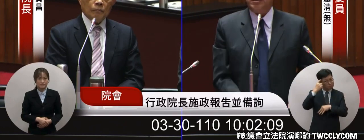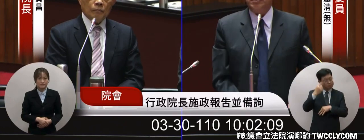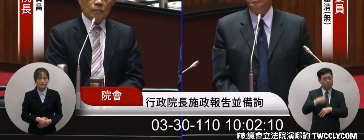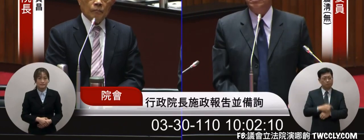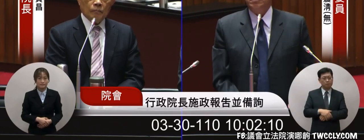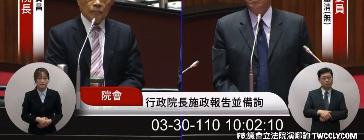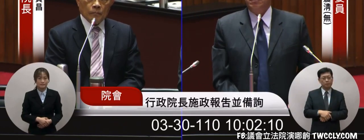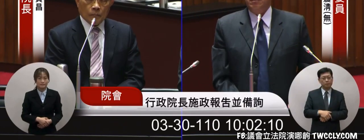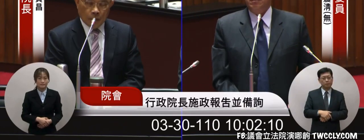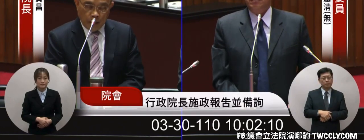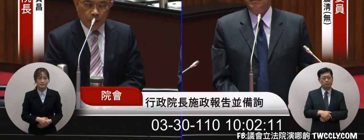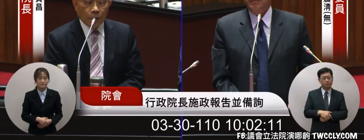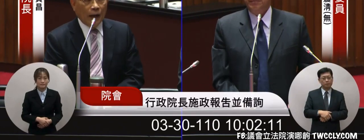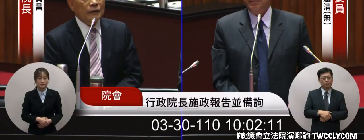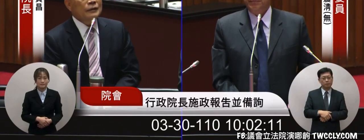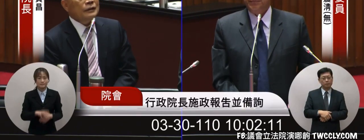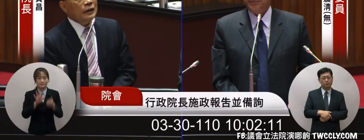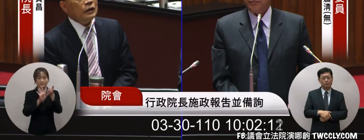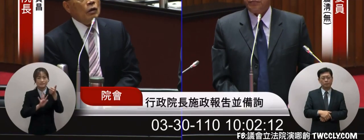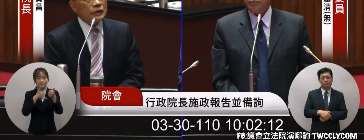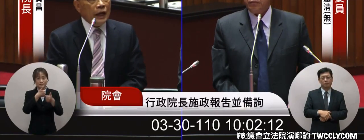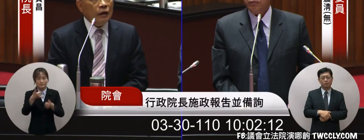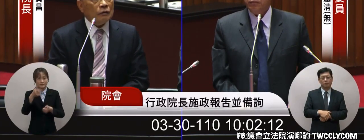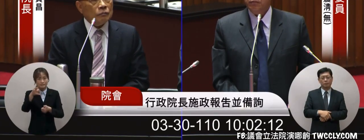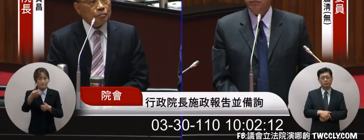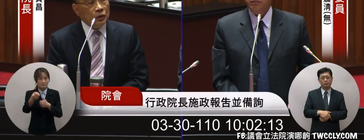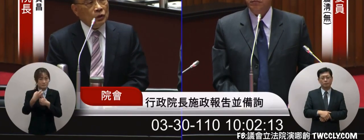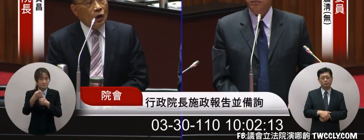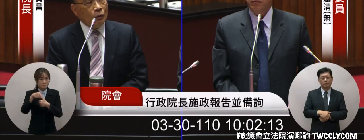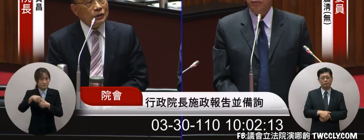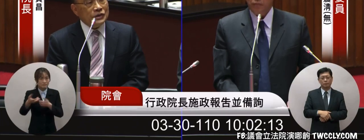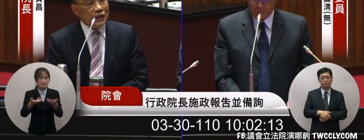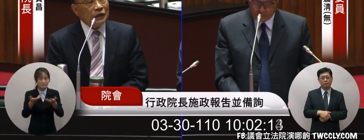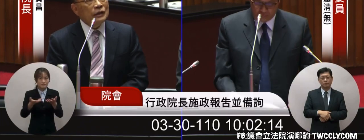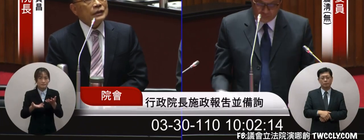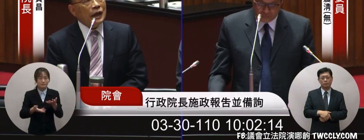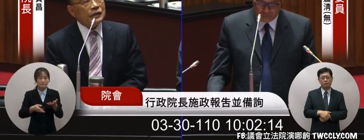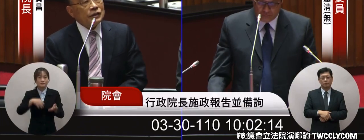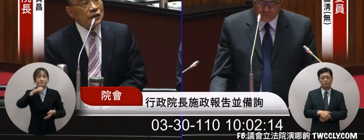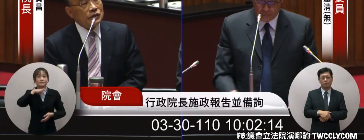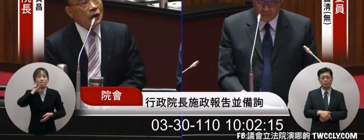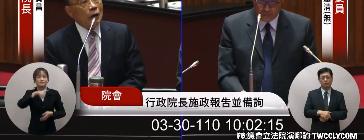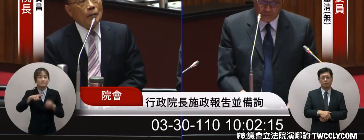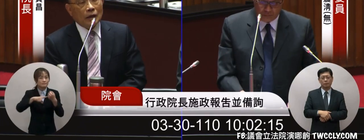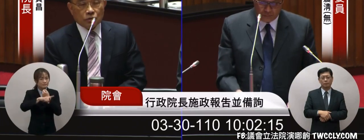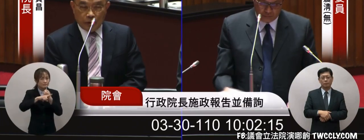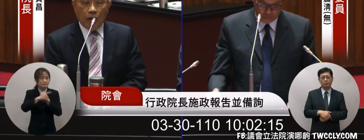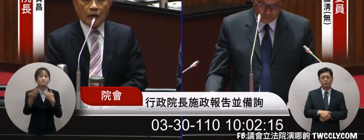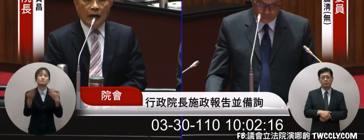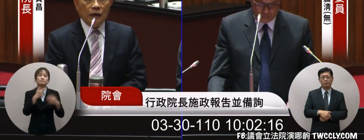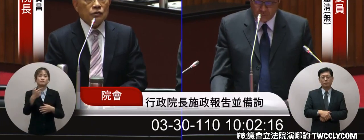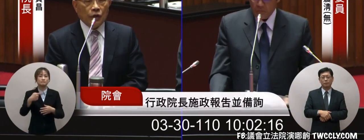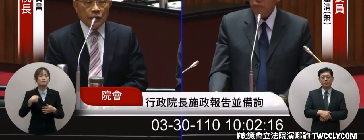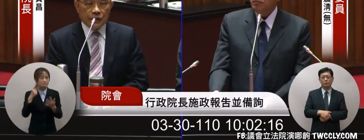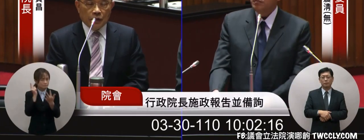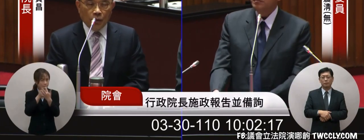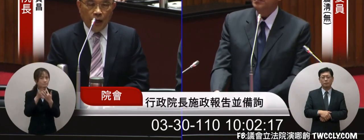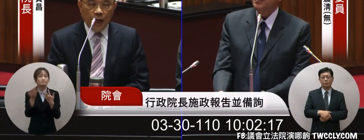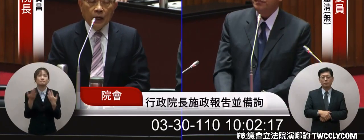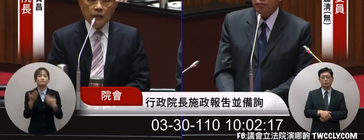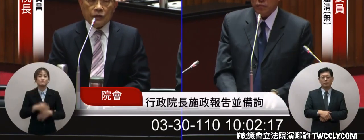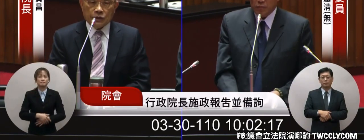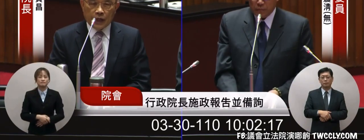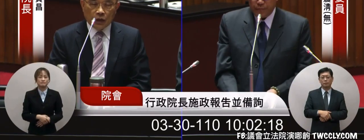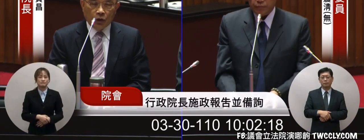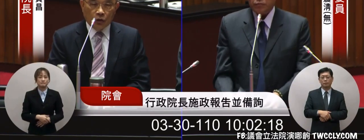規劃一次委員你說這屏東的分析這很清楚我也很了解所以前